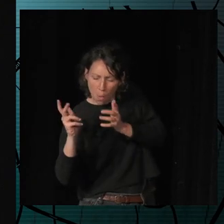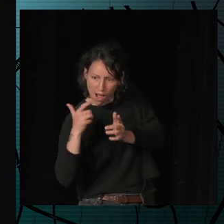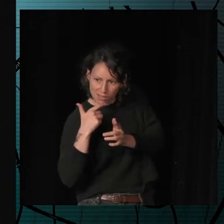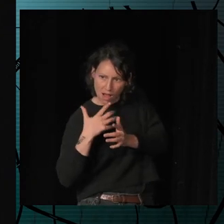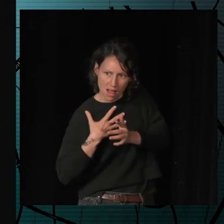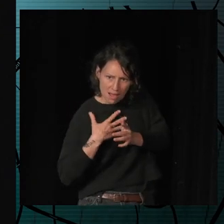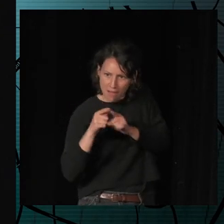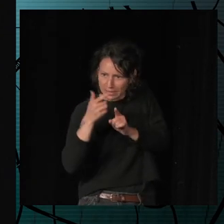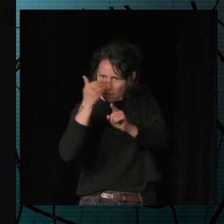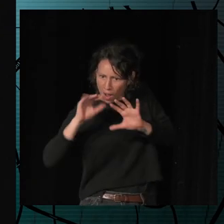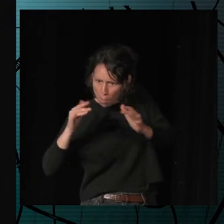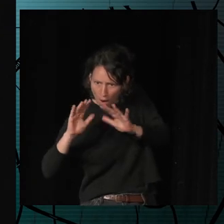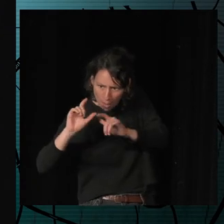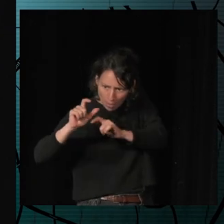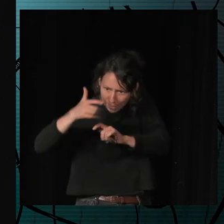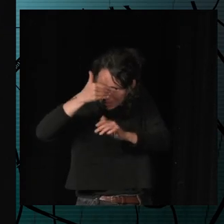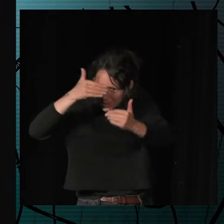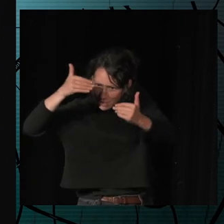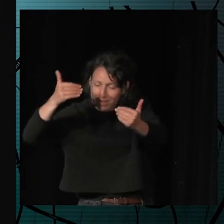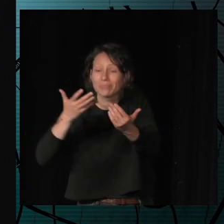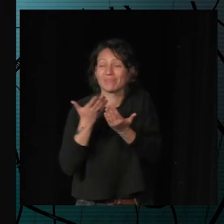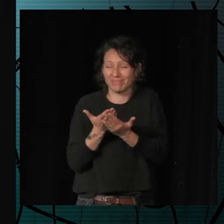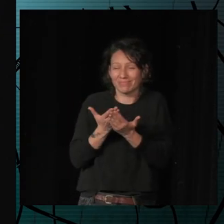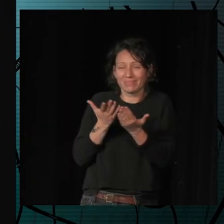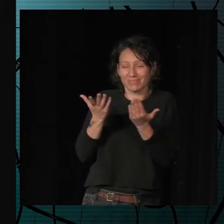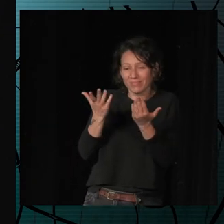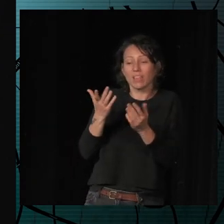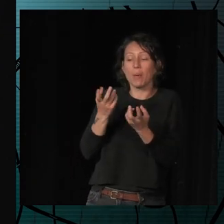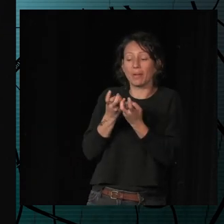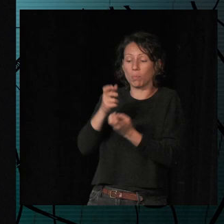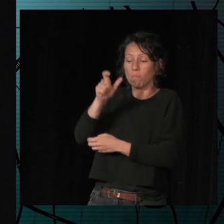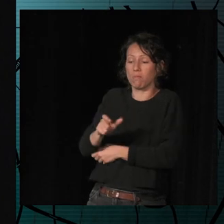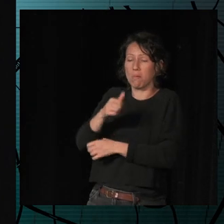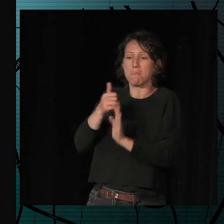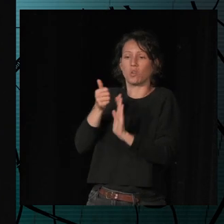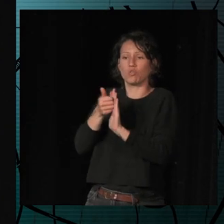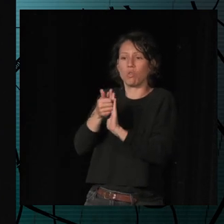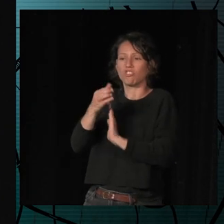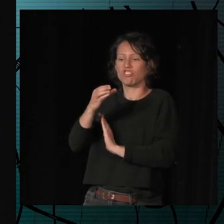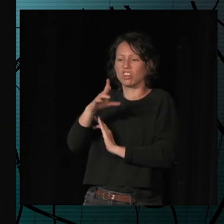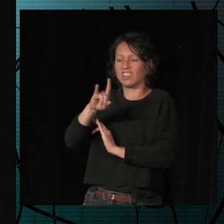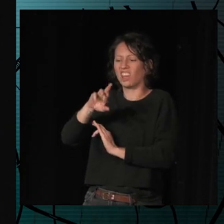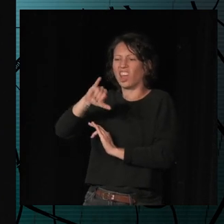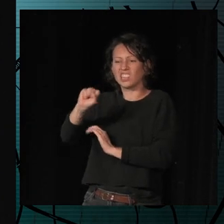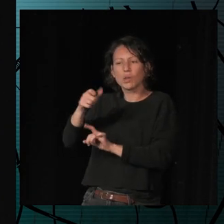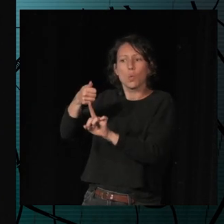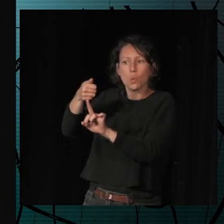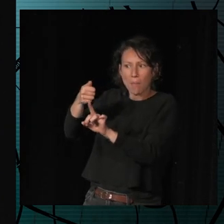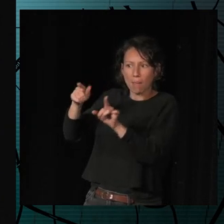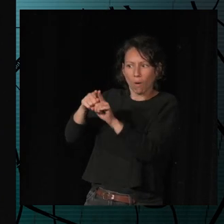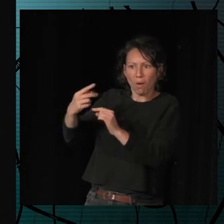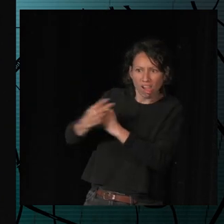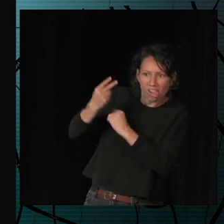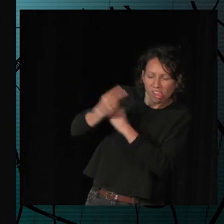l'obscurité avec cette fameuse caméra où on y voit quasiment rien et avec le passage de Chris Walker qui va nous appeler qui va nous traiter de petits porciné euh et nous courir